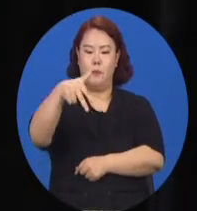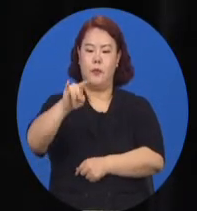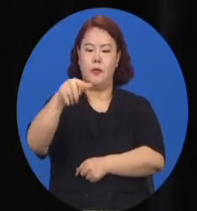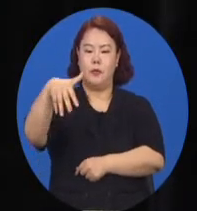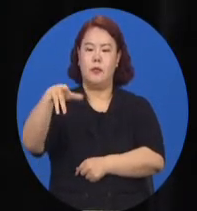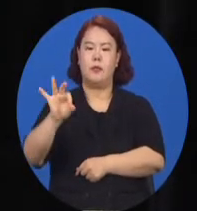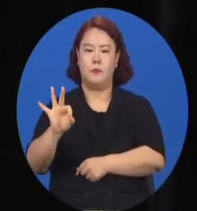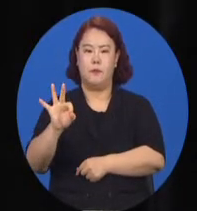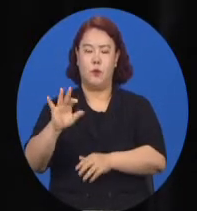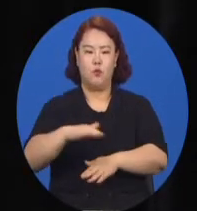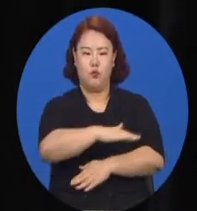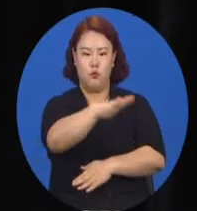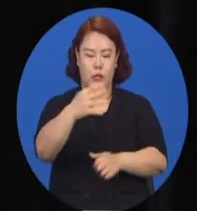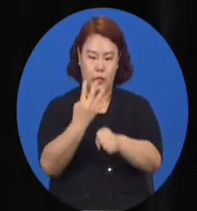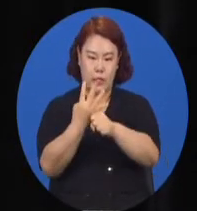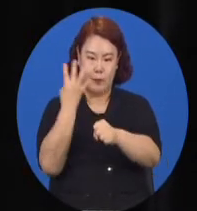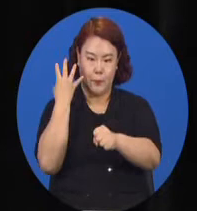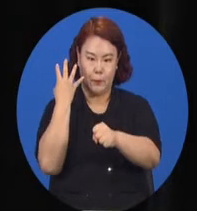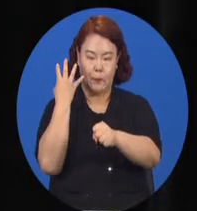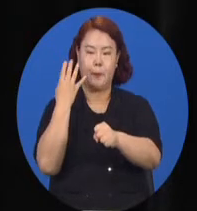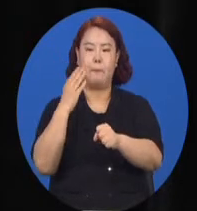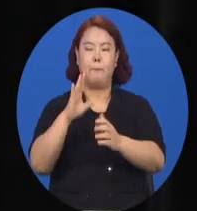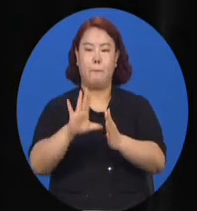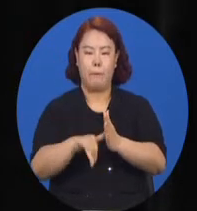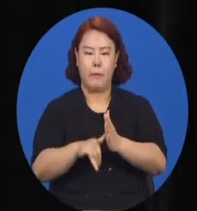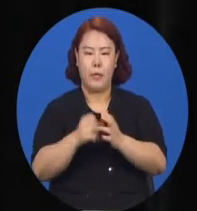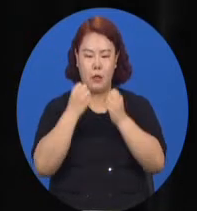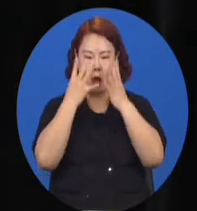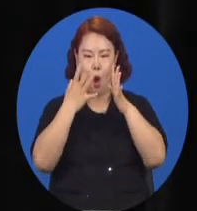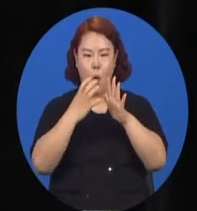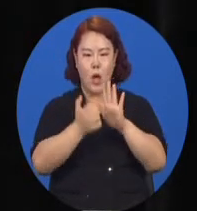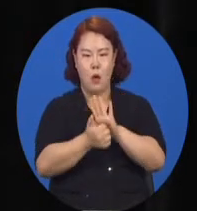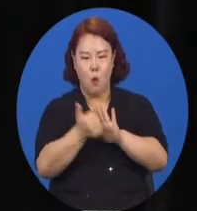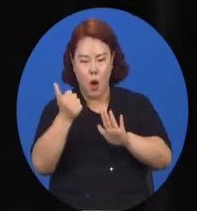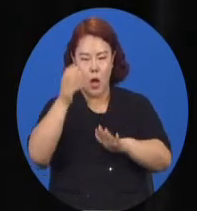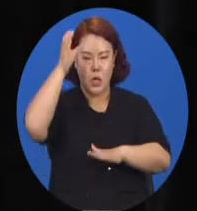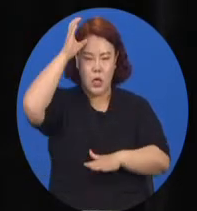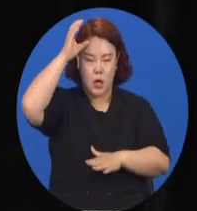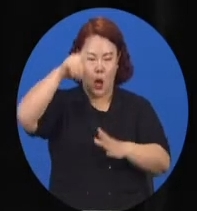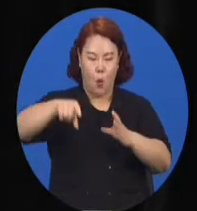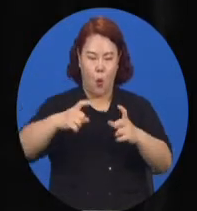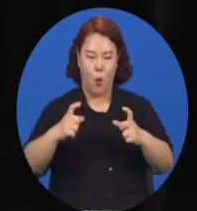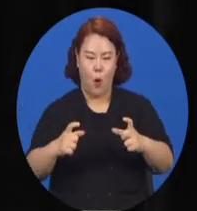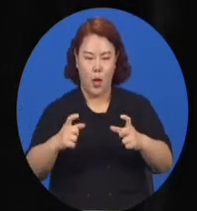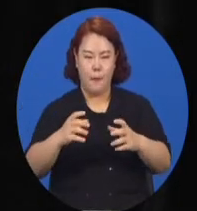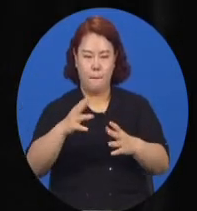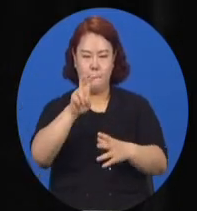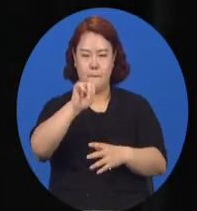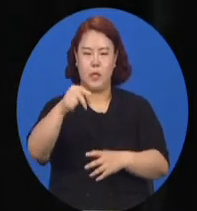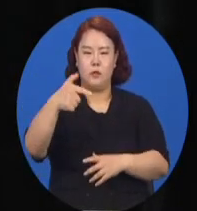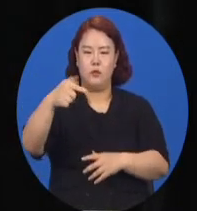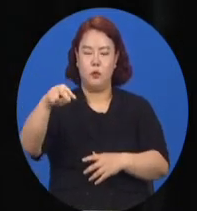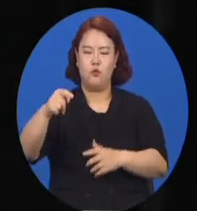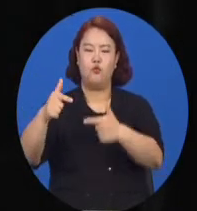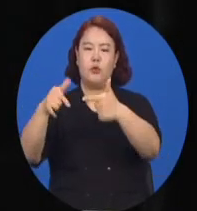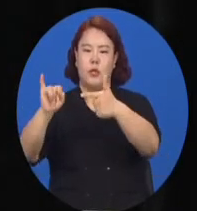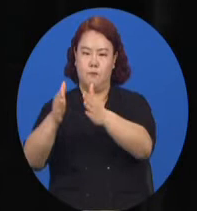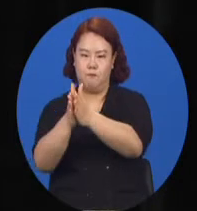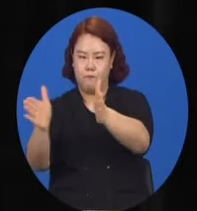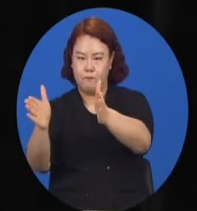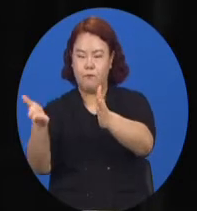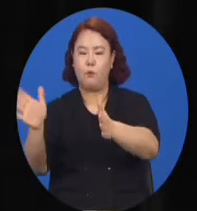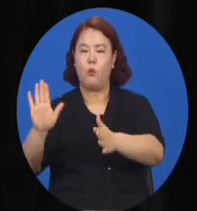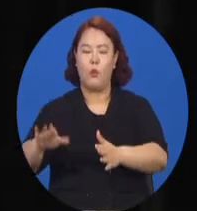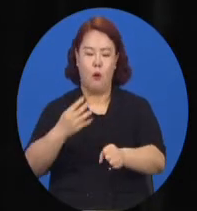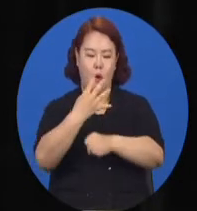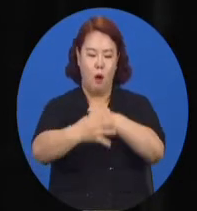엄재창입니다. 우리는 4년 전 새로운 희망과 기대 속에 민선 6기를 출범시켰습니다. 그러나